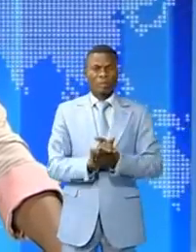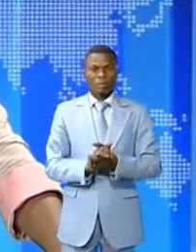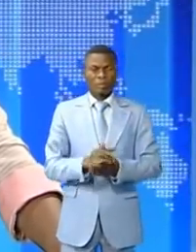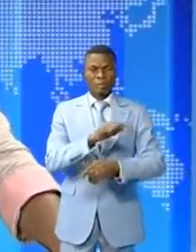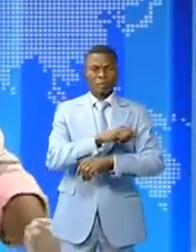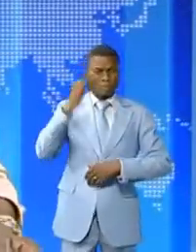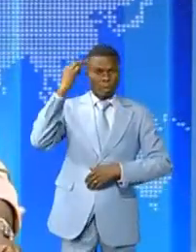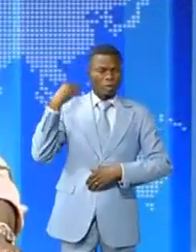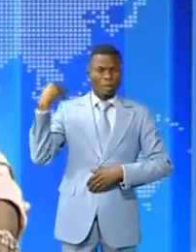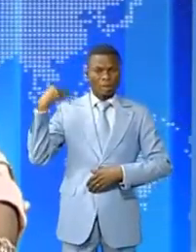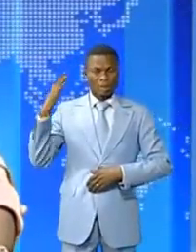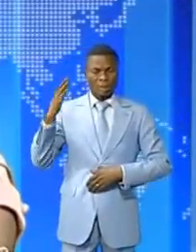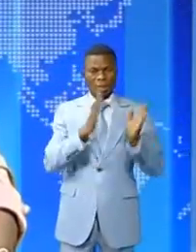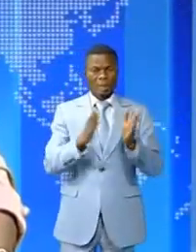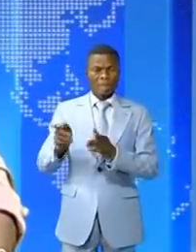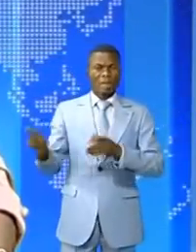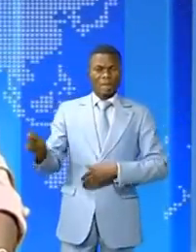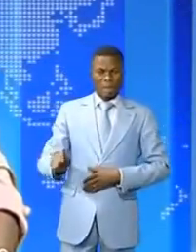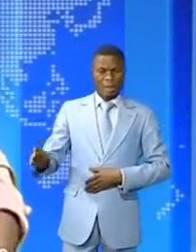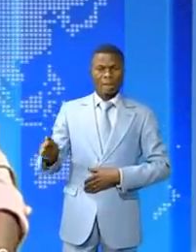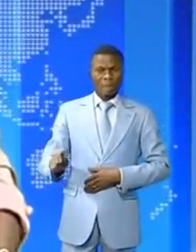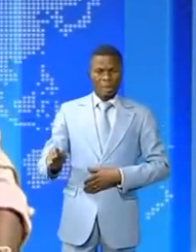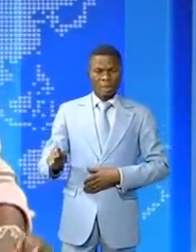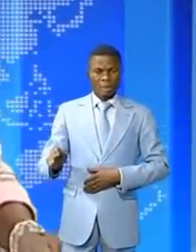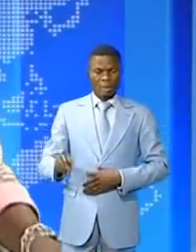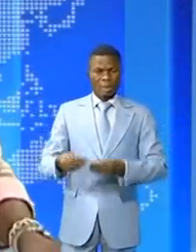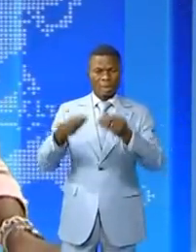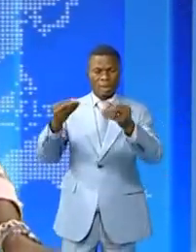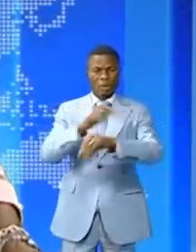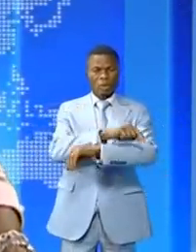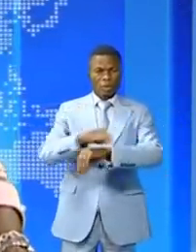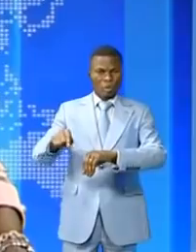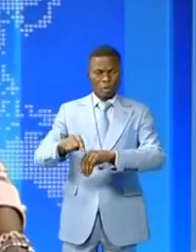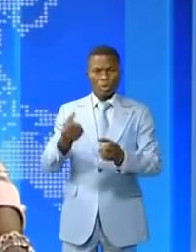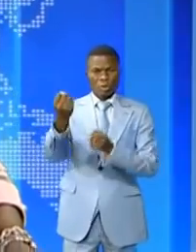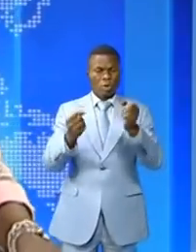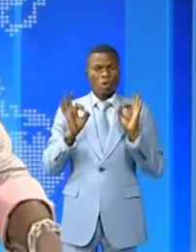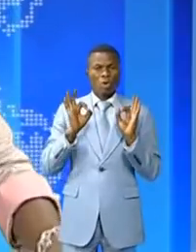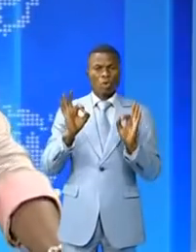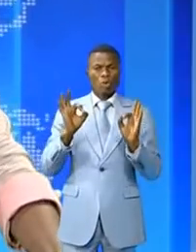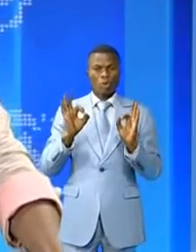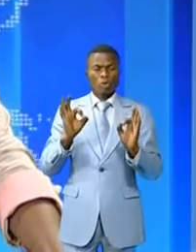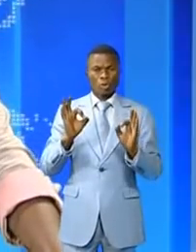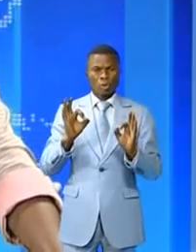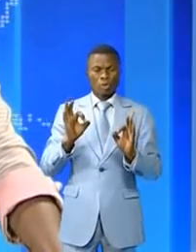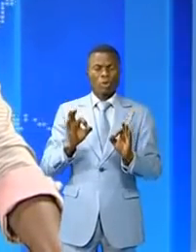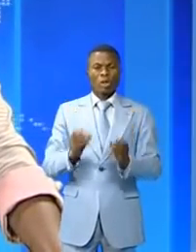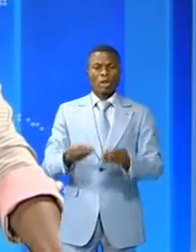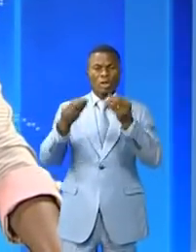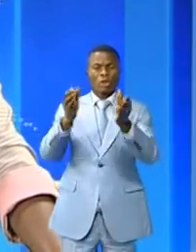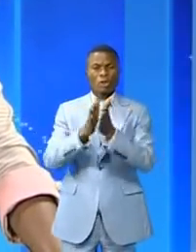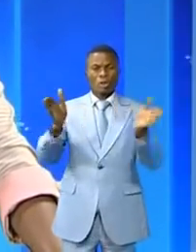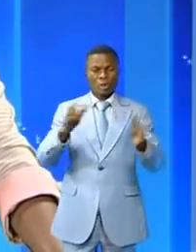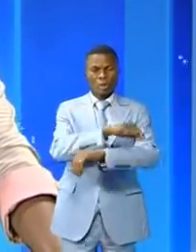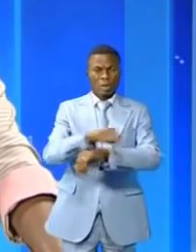ministre d'État, ministre de l'Aménagement du Territoire, vient de doter son administration des véhicules neufs. La remise officielle a eu lieu au